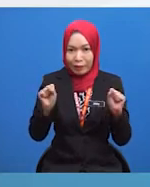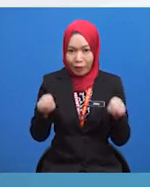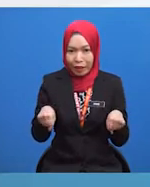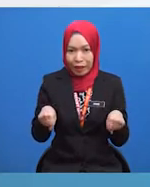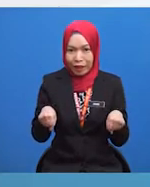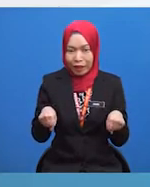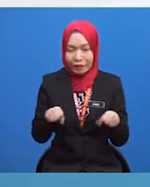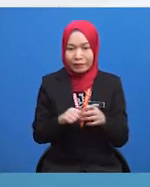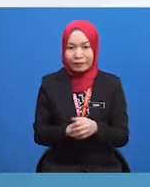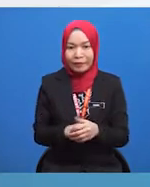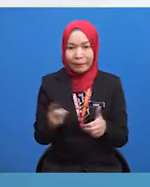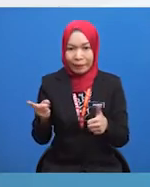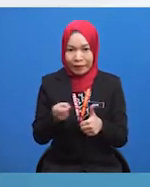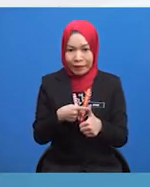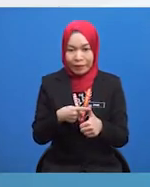boleh pertama